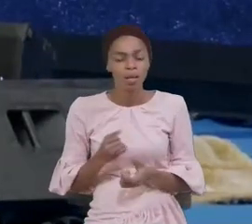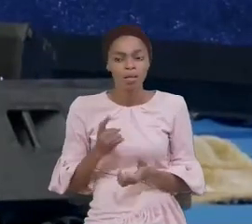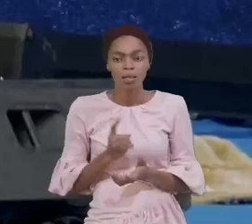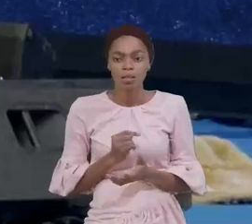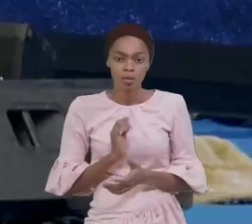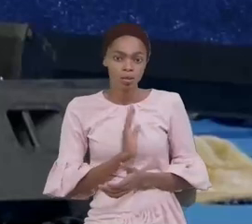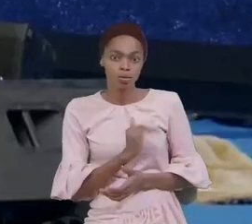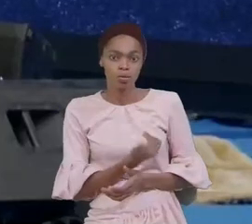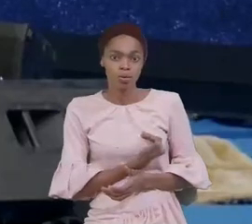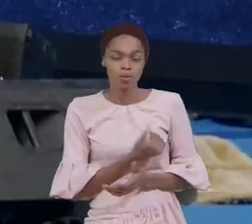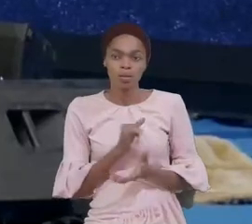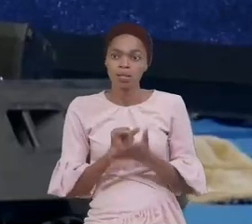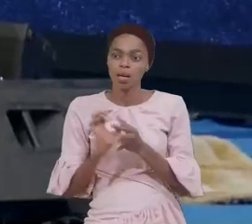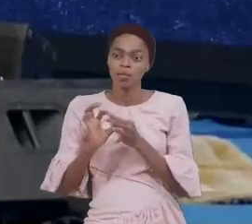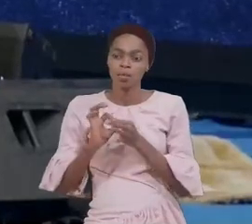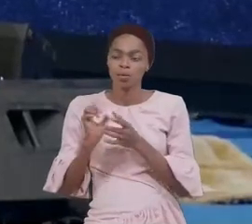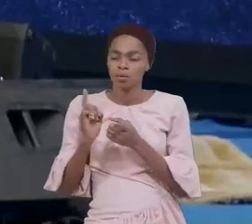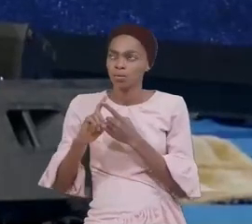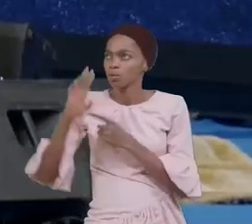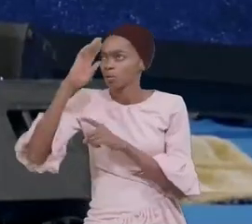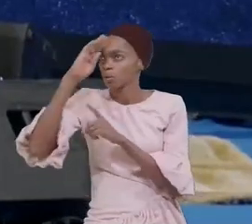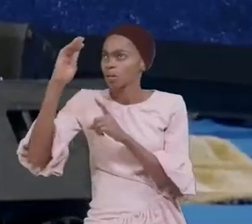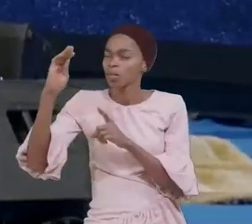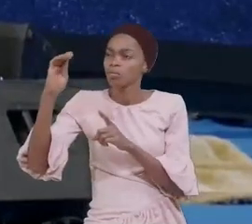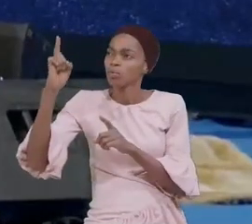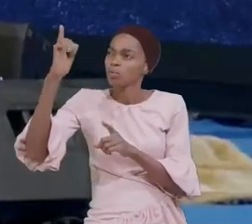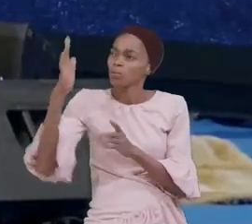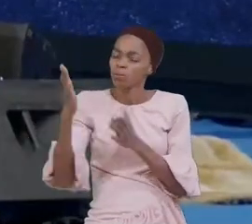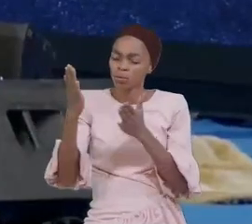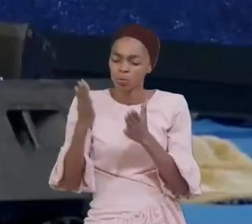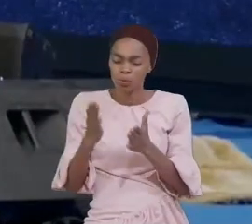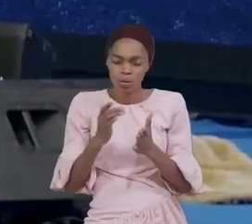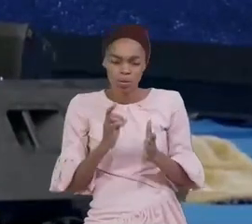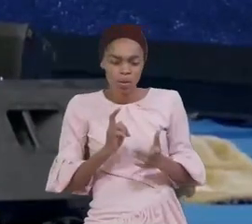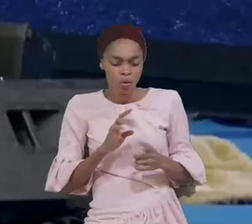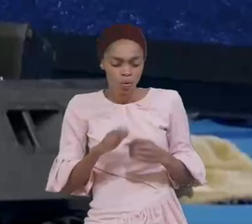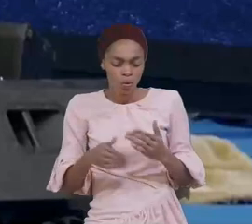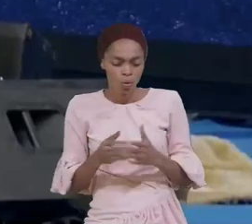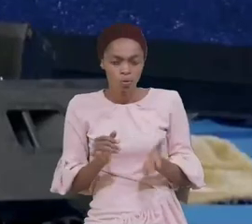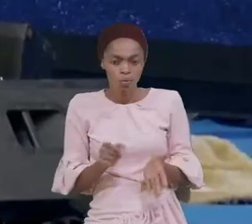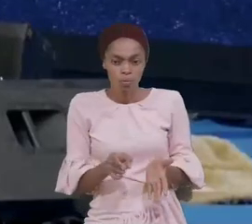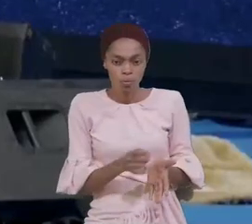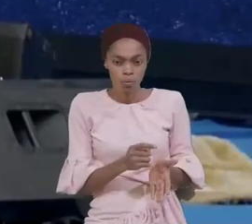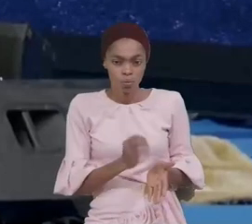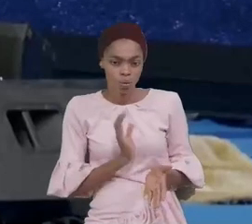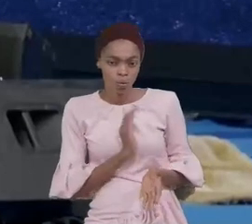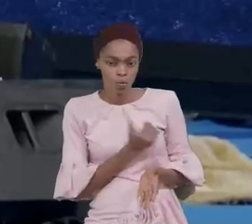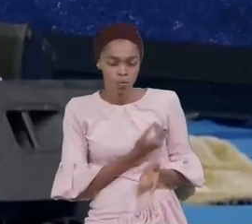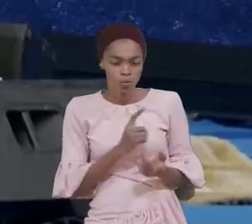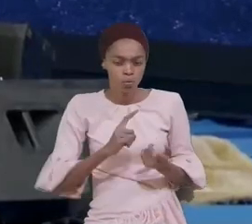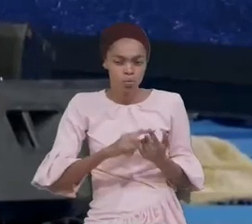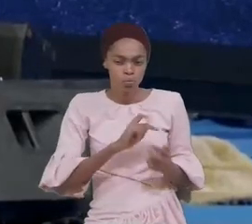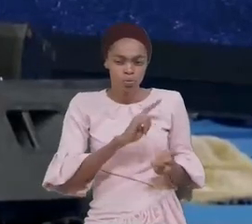Les âmes lui appartiennent. Il veut ces âmes-là. Il veut que ces âmes se